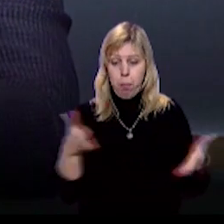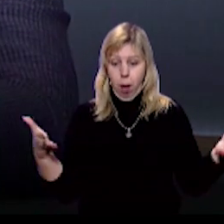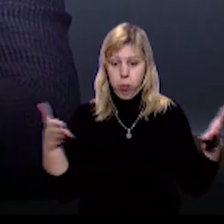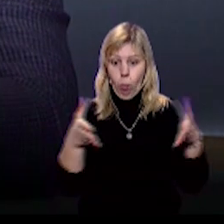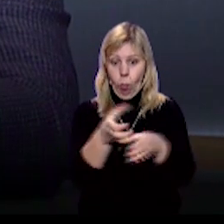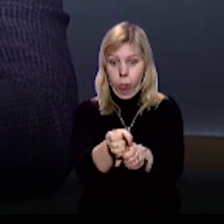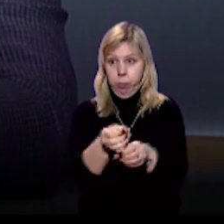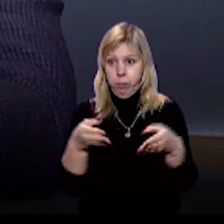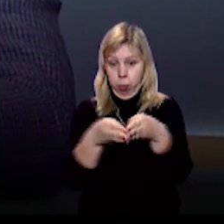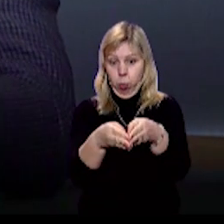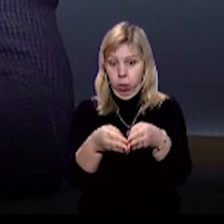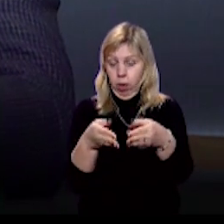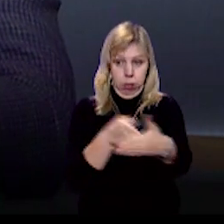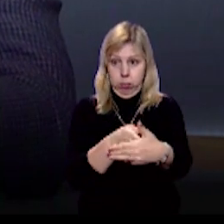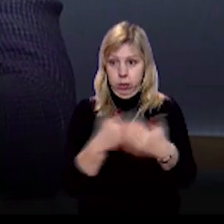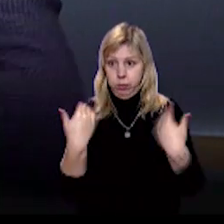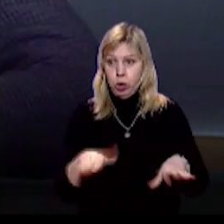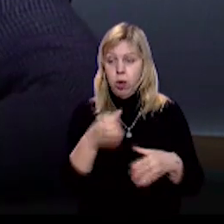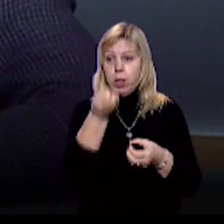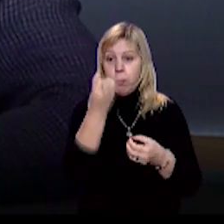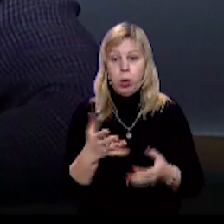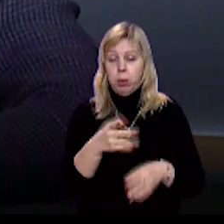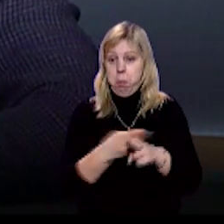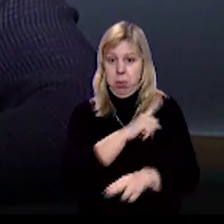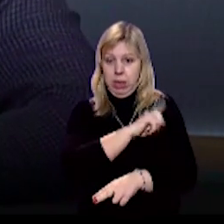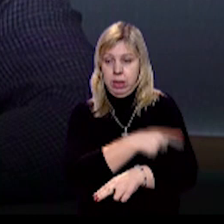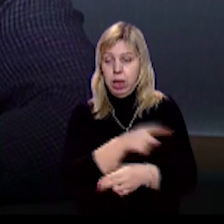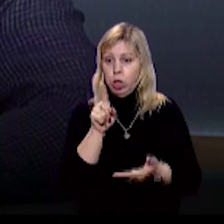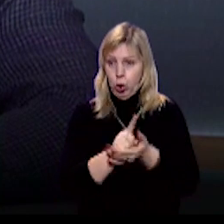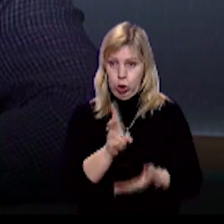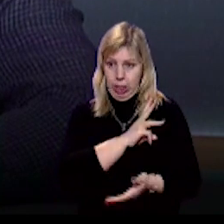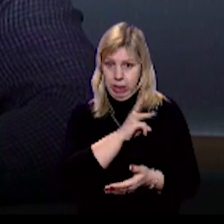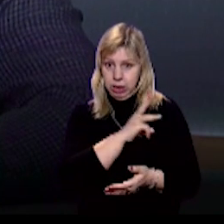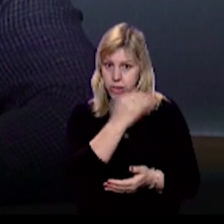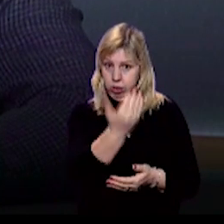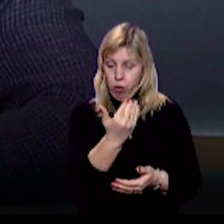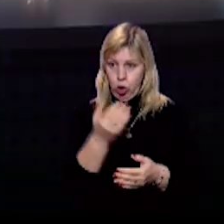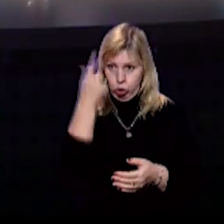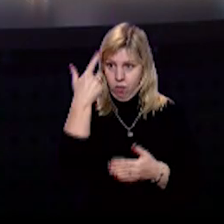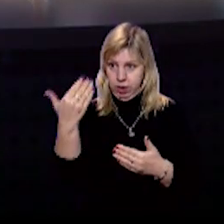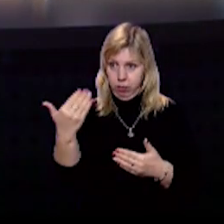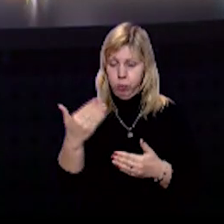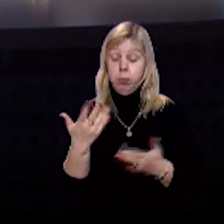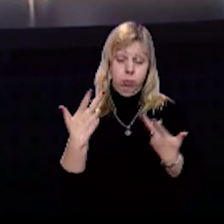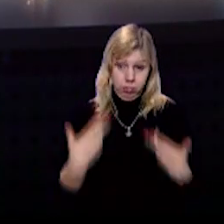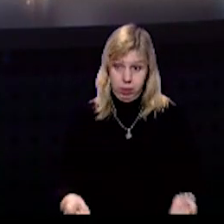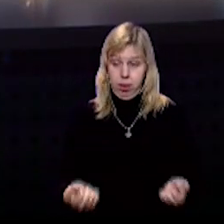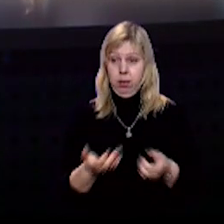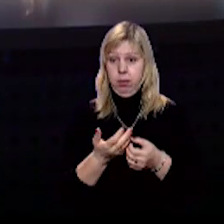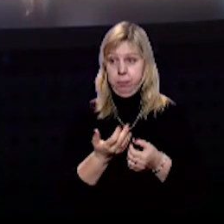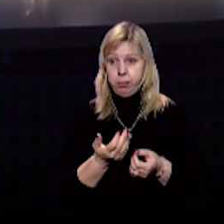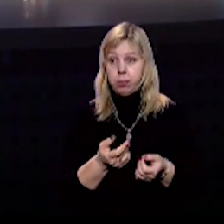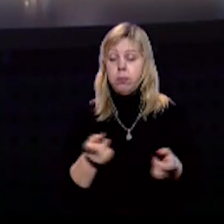звужується лійка така, і вони просто безсилі. Це має бути ініціатива з боку Словаччини, так? Так,